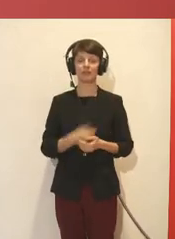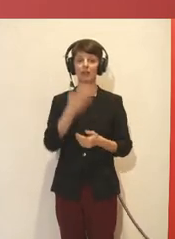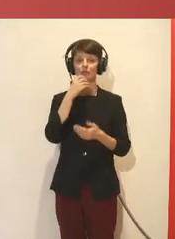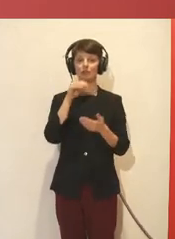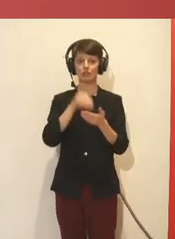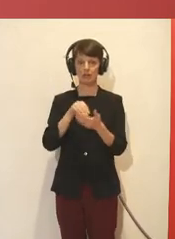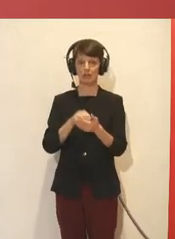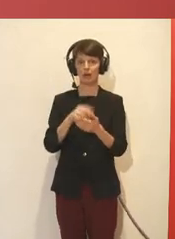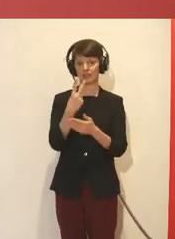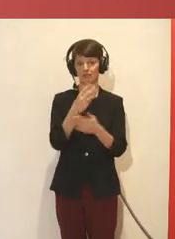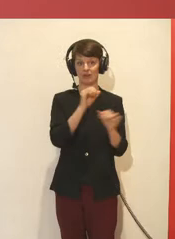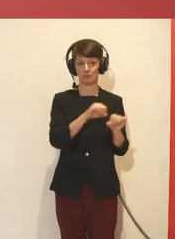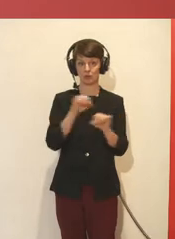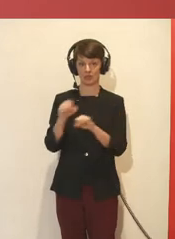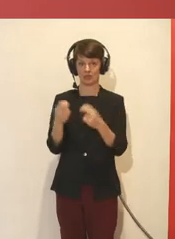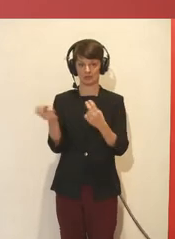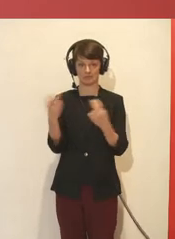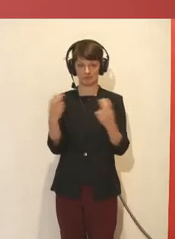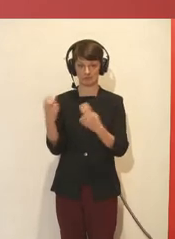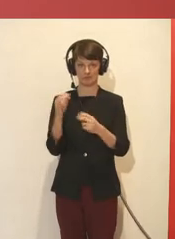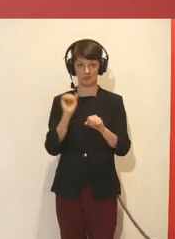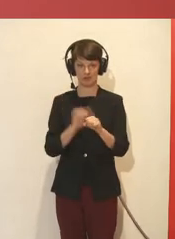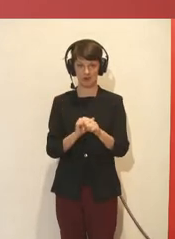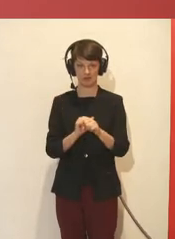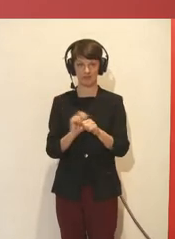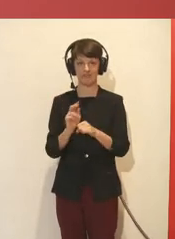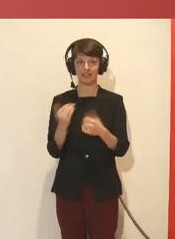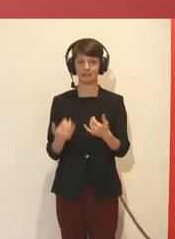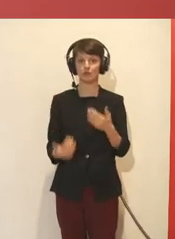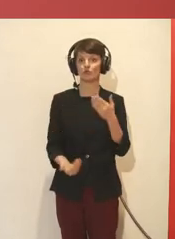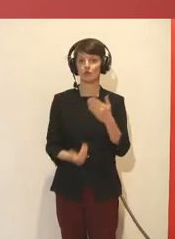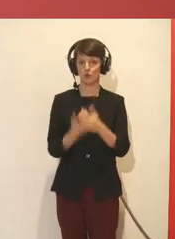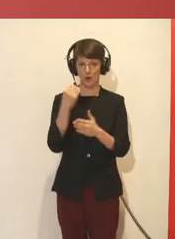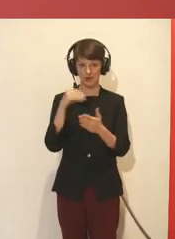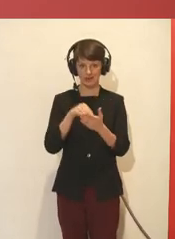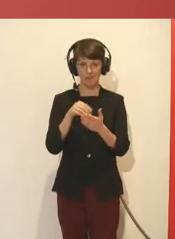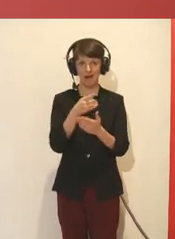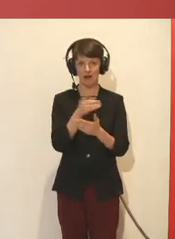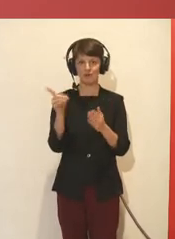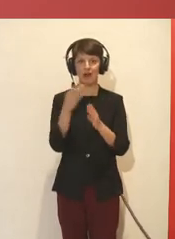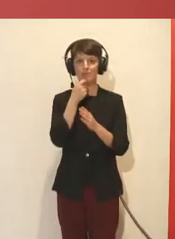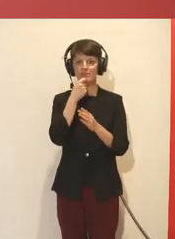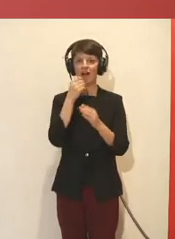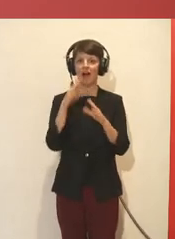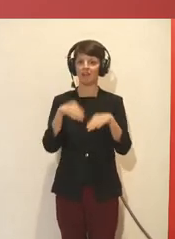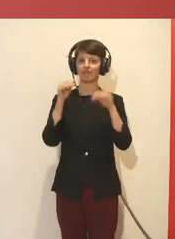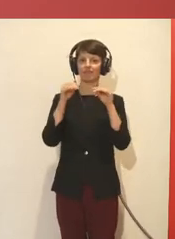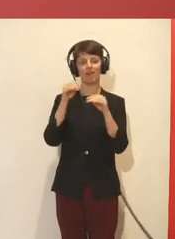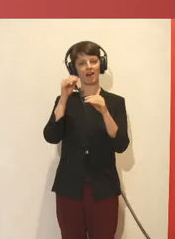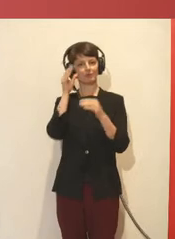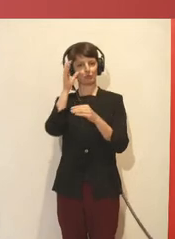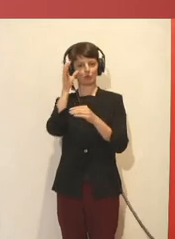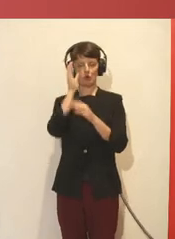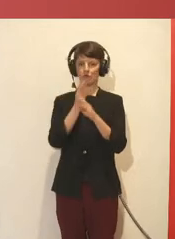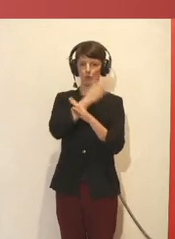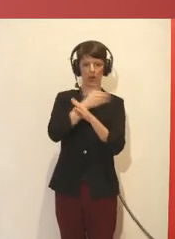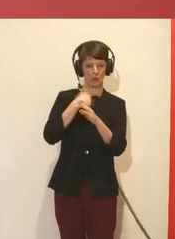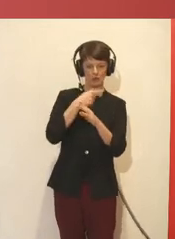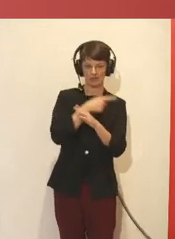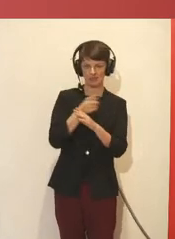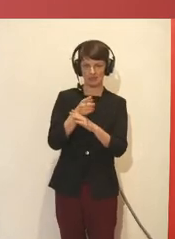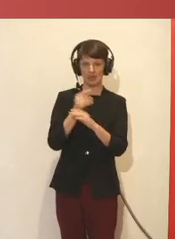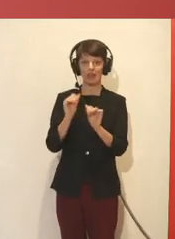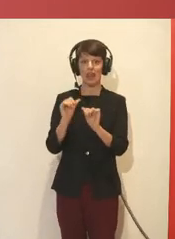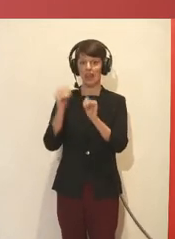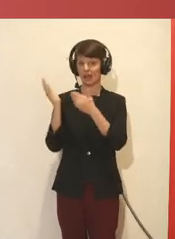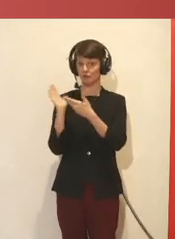zwei möglichkeiten vielleicht für alle die jetzt auch noch mal neu hinzugekommen sind und erst heute nachmittag eingeschaltet haben ihr könnt entweder im